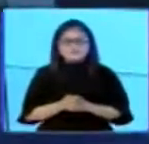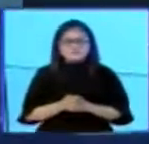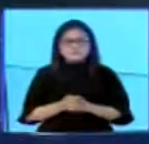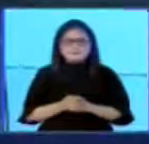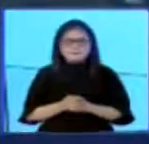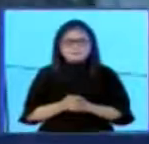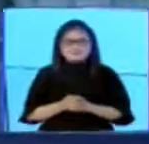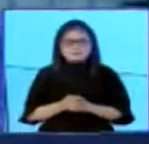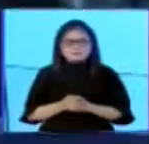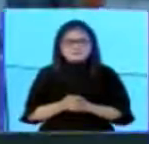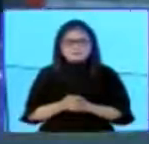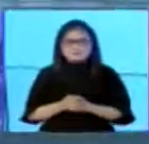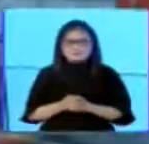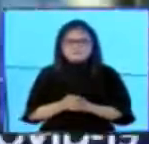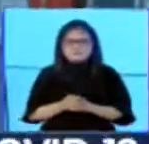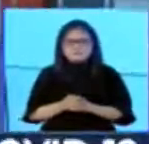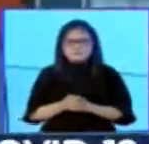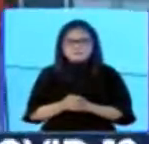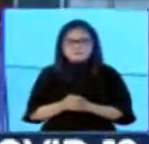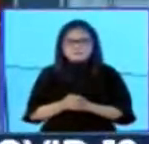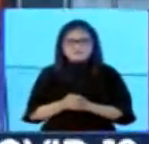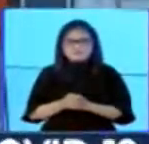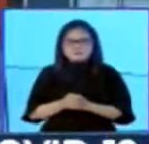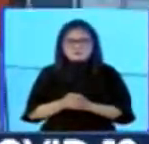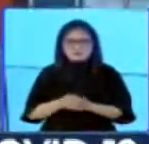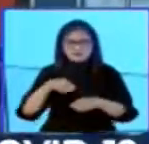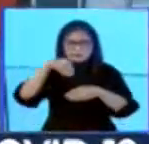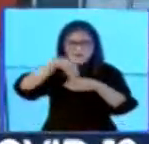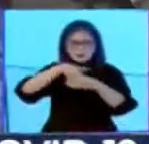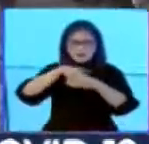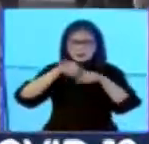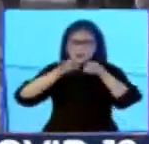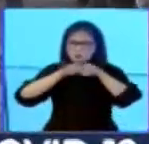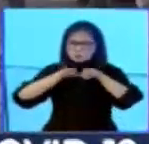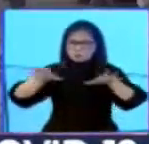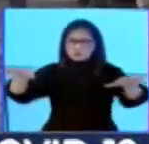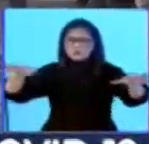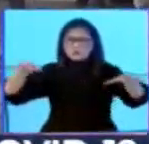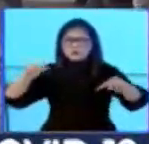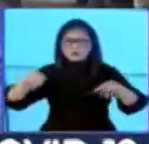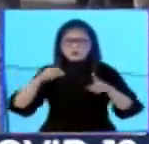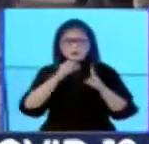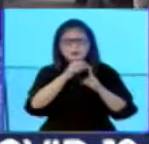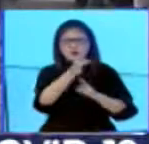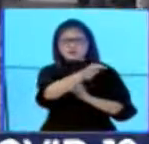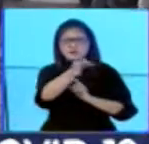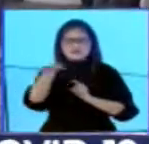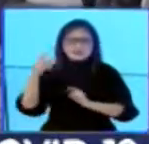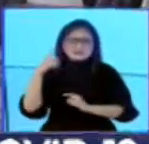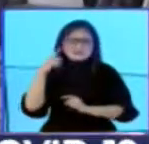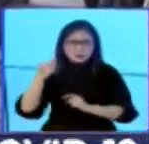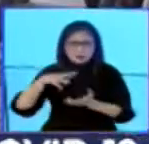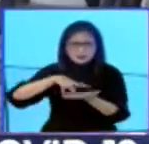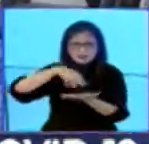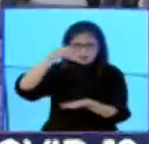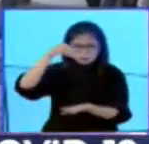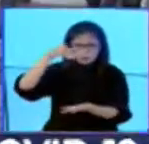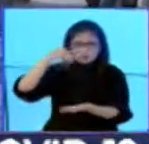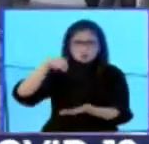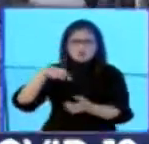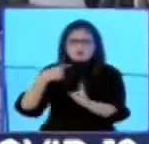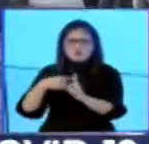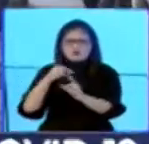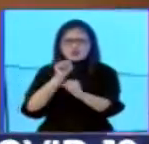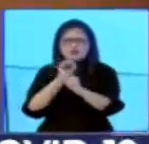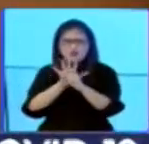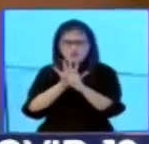Pilkada serentak 2020, 3 orang bakal calon bupati dan wali kota di Provinsi Jawa Timur dinyatakan positif COVID-19.